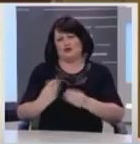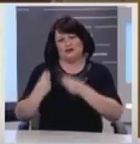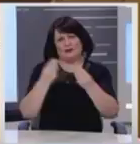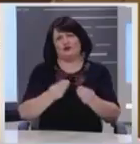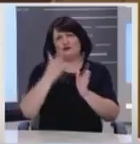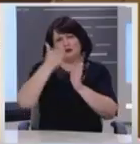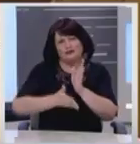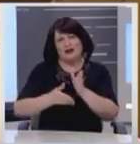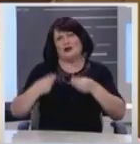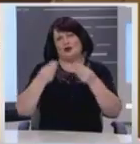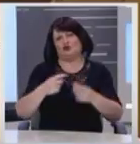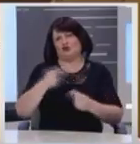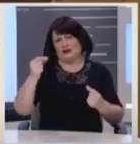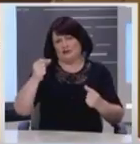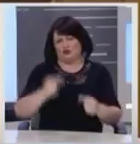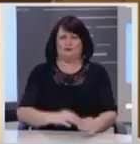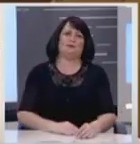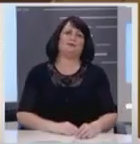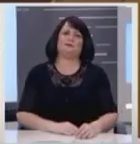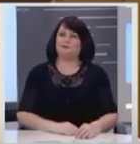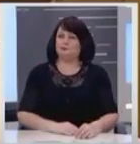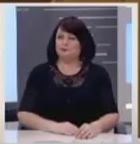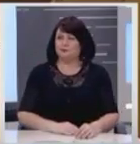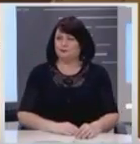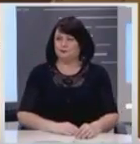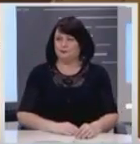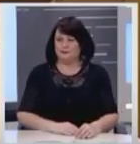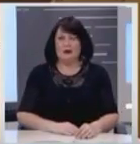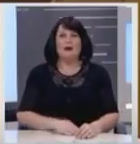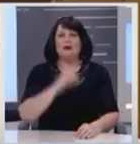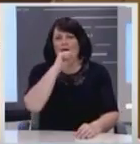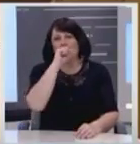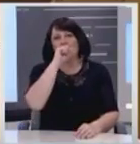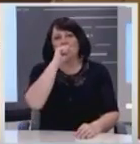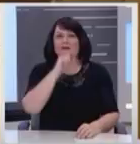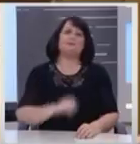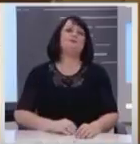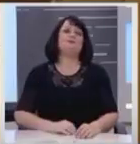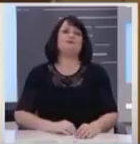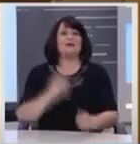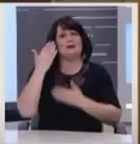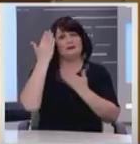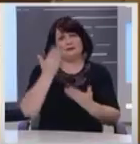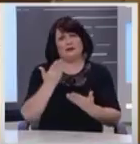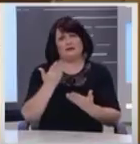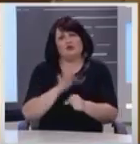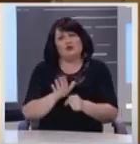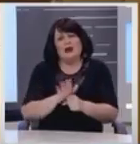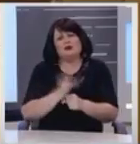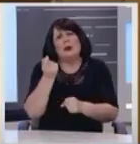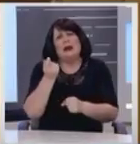πολιτείας απέναντι στον Κυπριακό λαό. Ένας ελάχιστος φόρος τιμής και